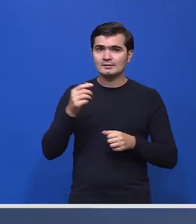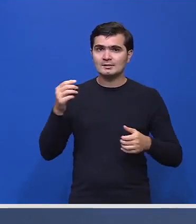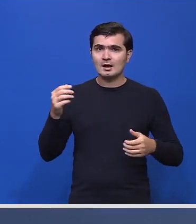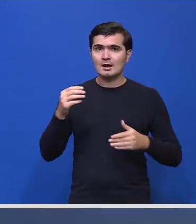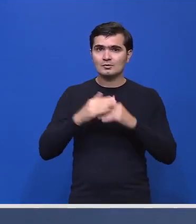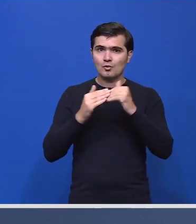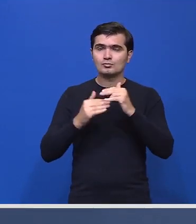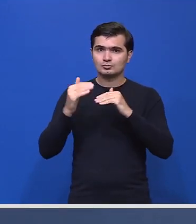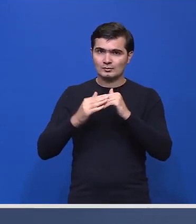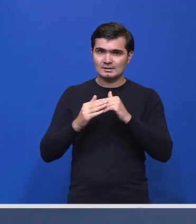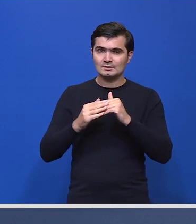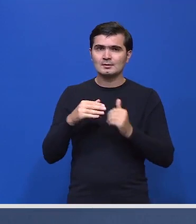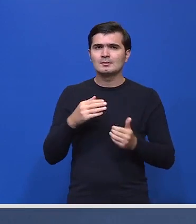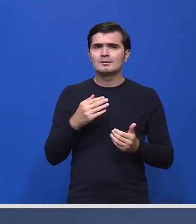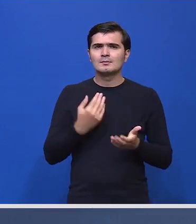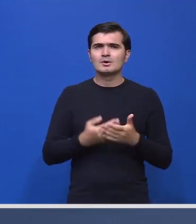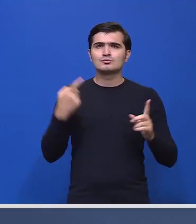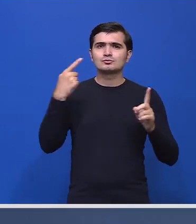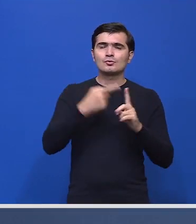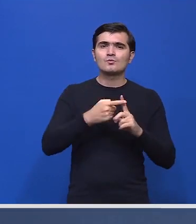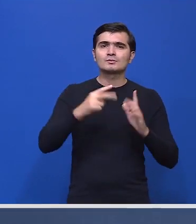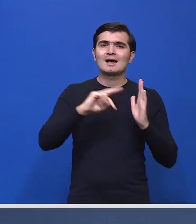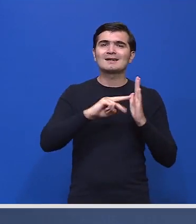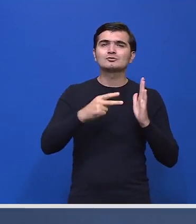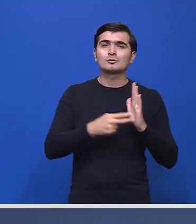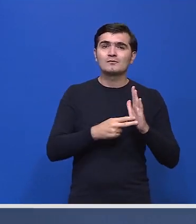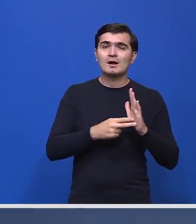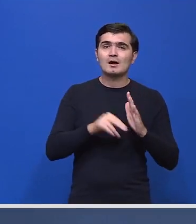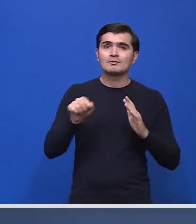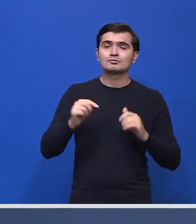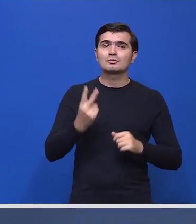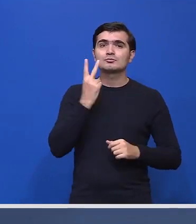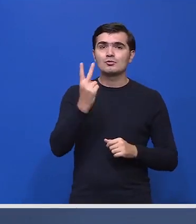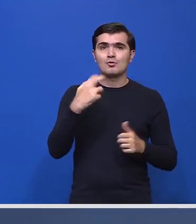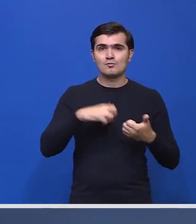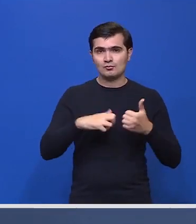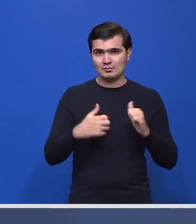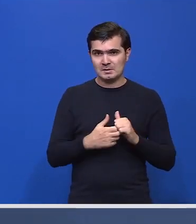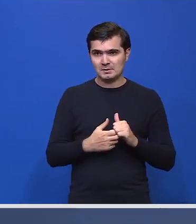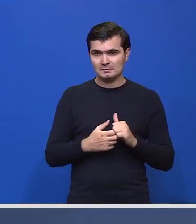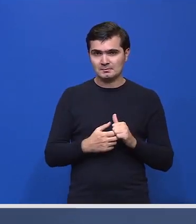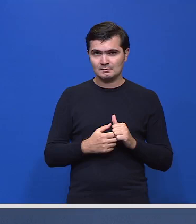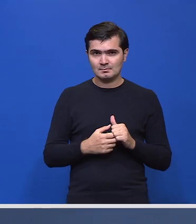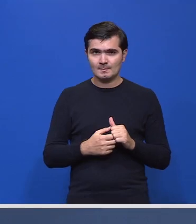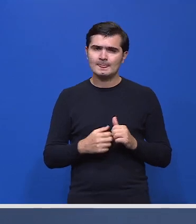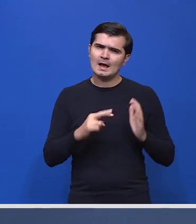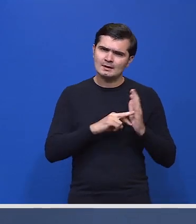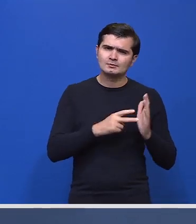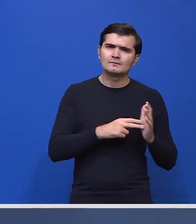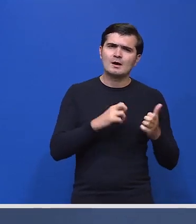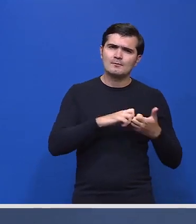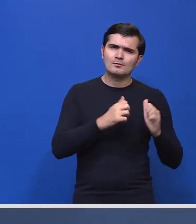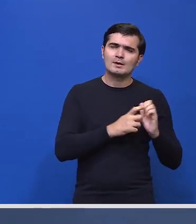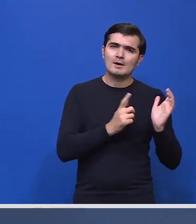constituit în vederea rezolvării celor două probleme, cea a